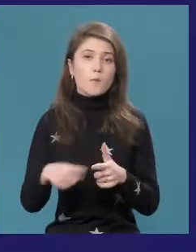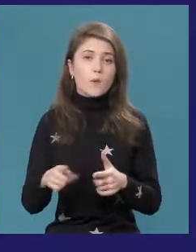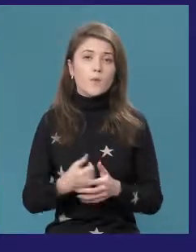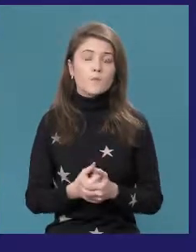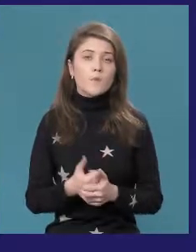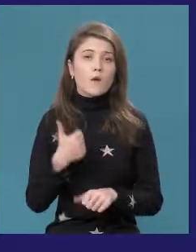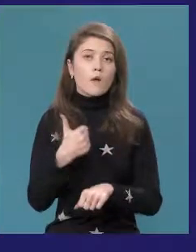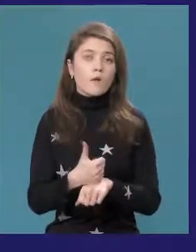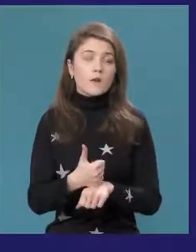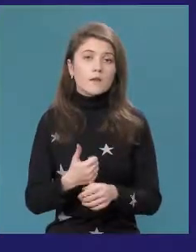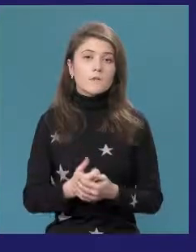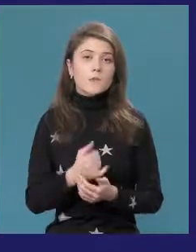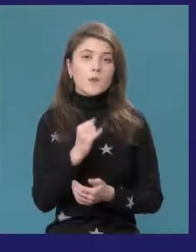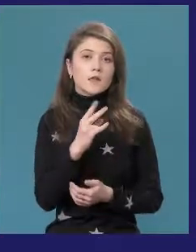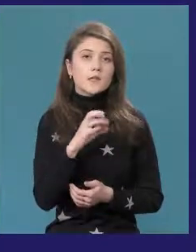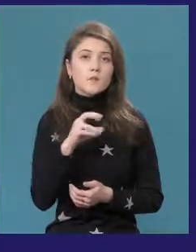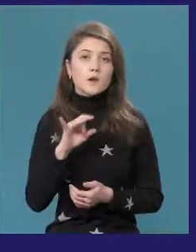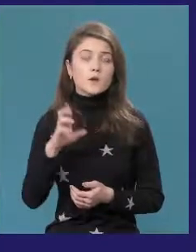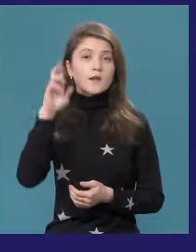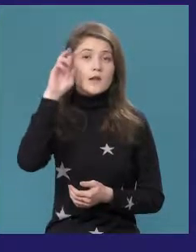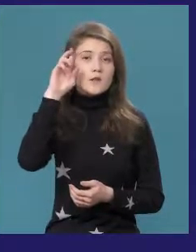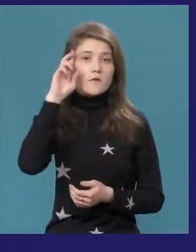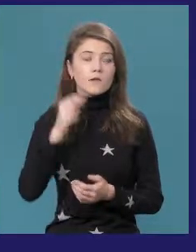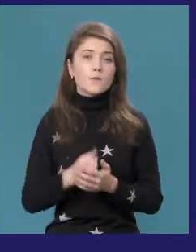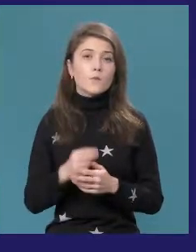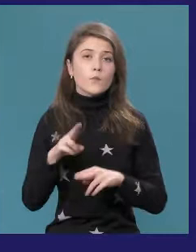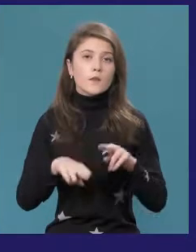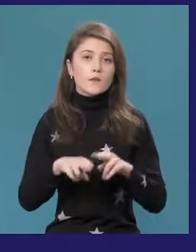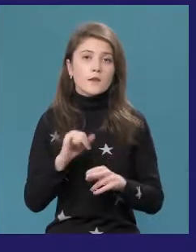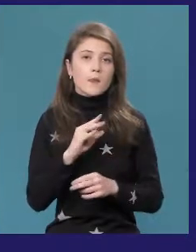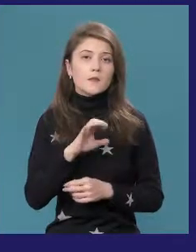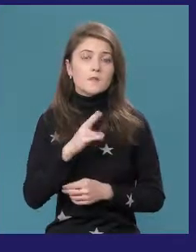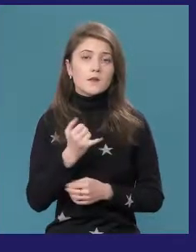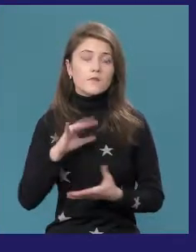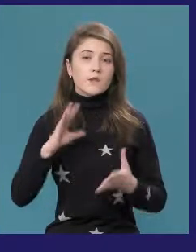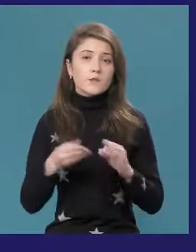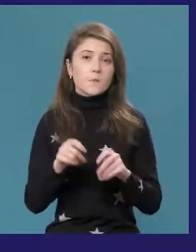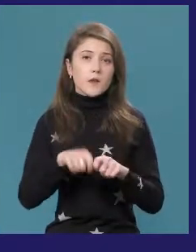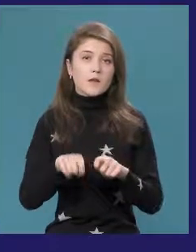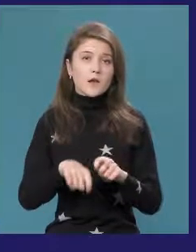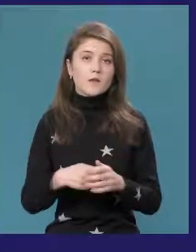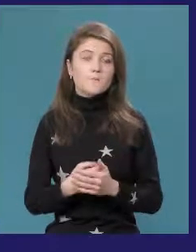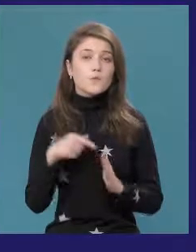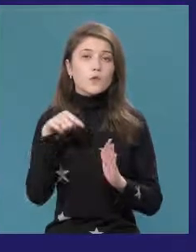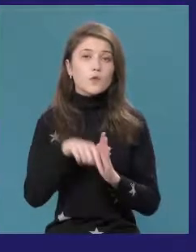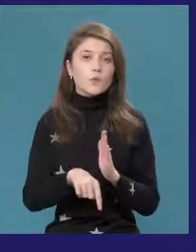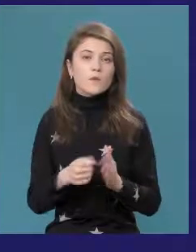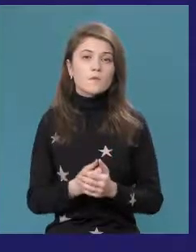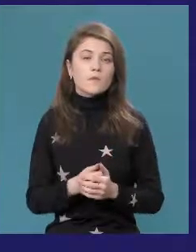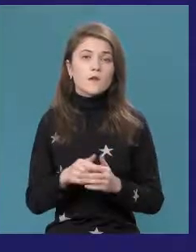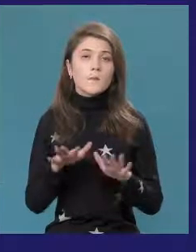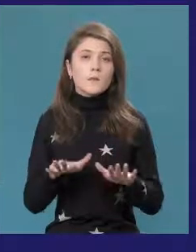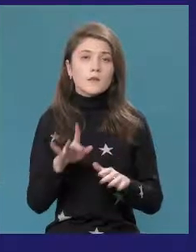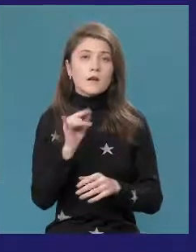головний інспектор Державної архітектурно-будівельної інспекції в результаті перевірки. Тобто міська рада